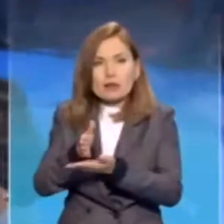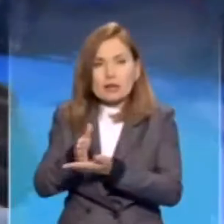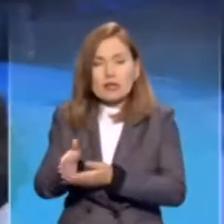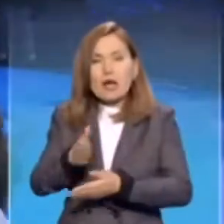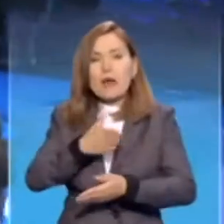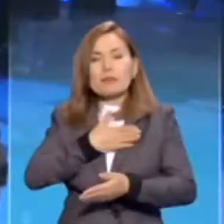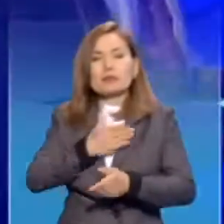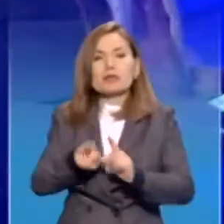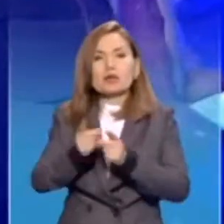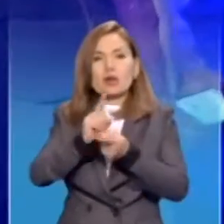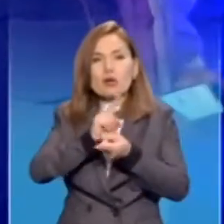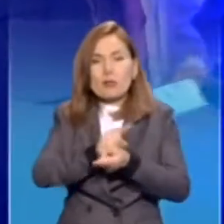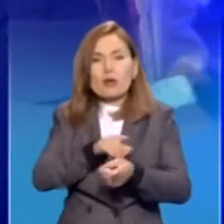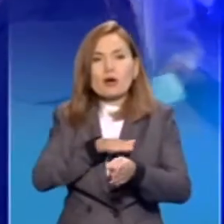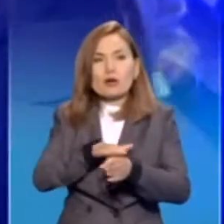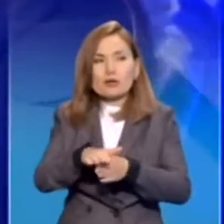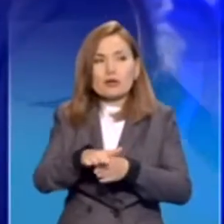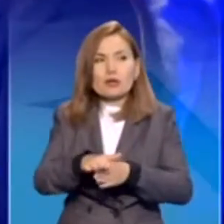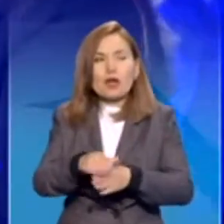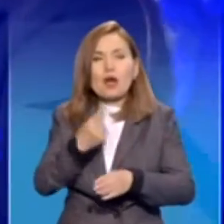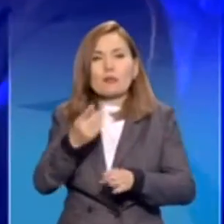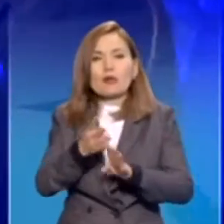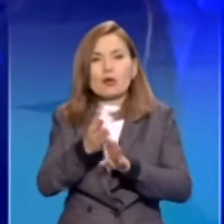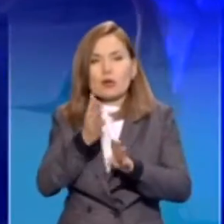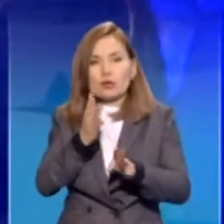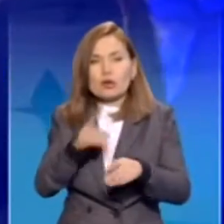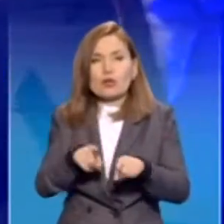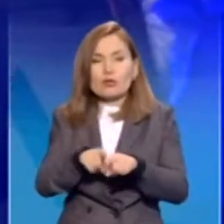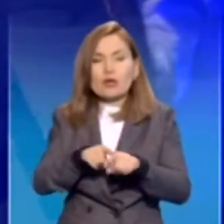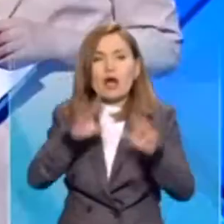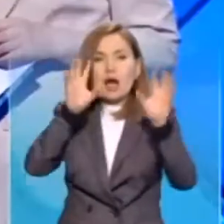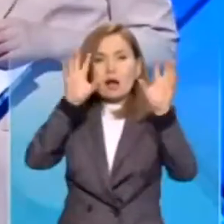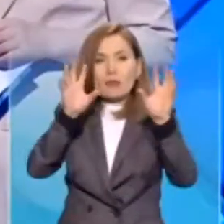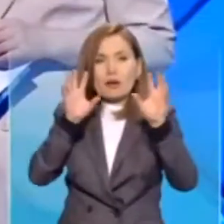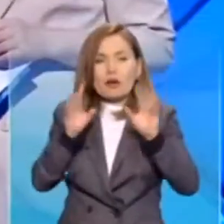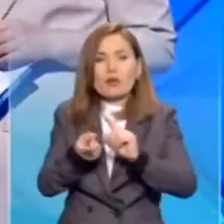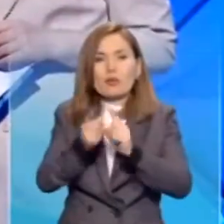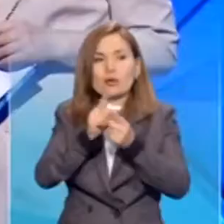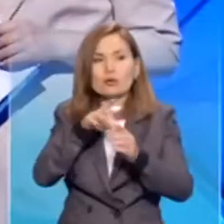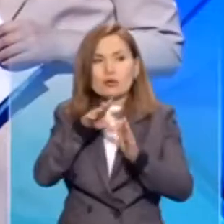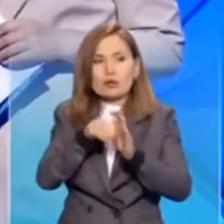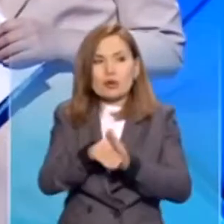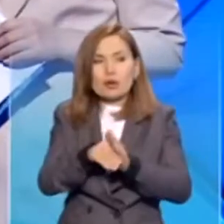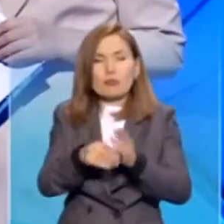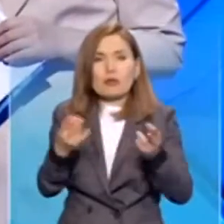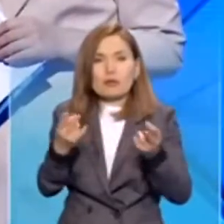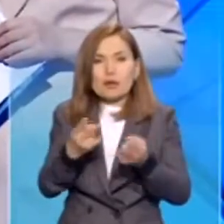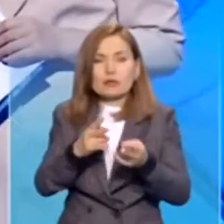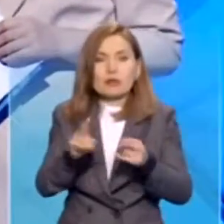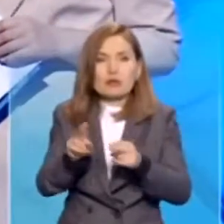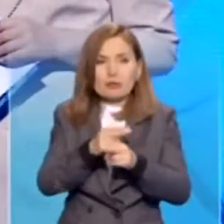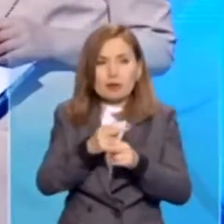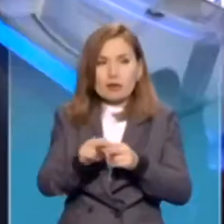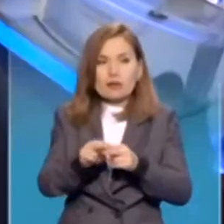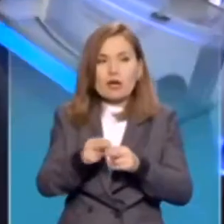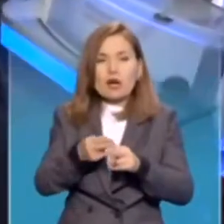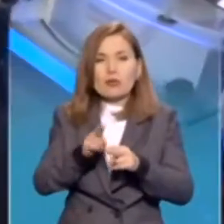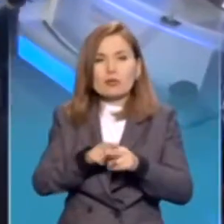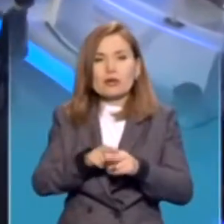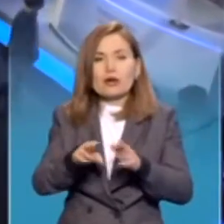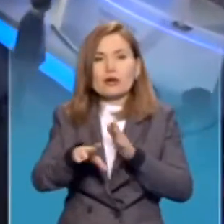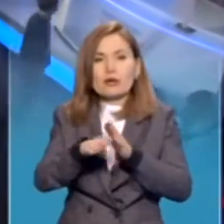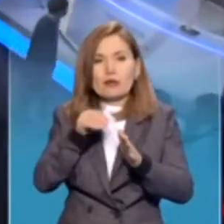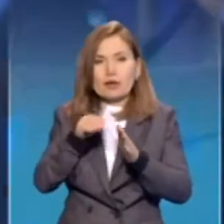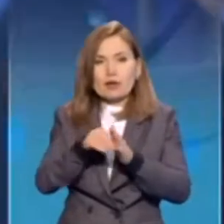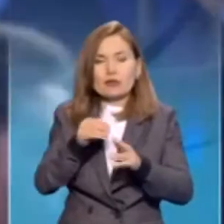biz reformamızdı jüzege asıru üçin birinci kezekte osı konstitusiyalık reformamızdı dürüstap alımız kerek. Bul